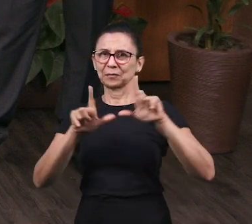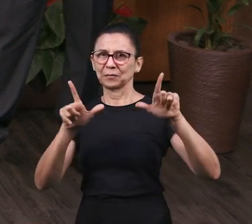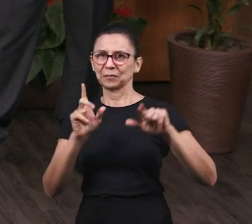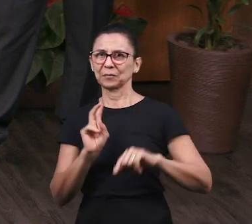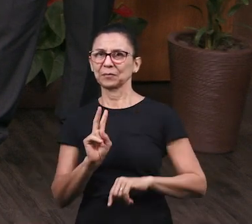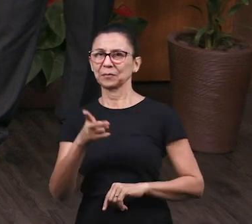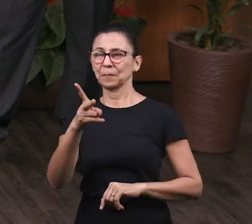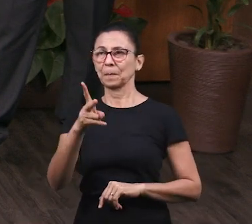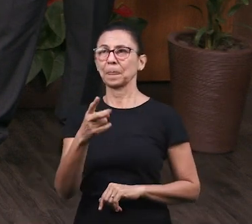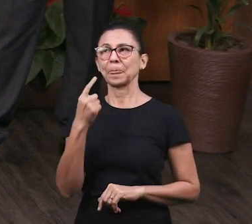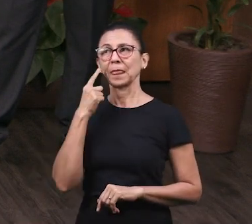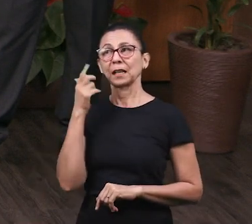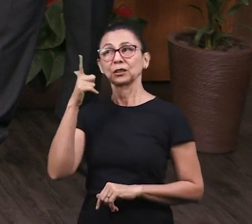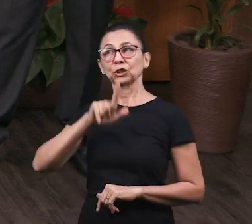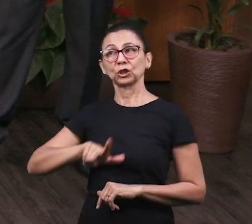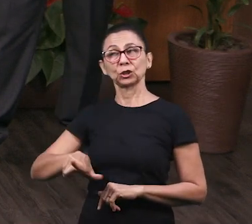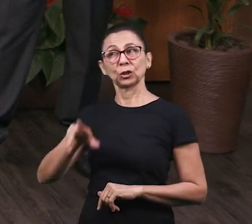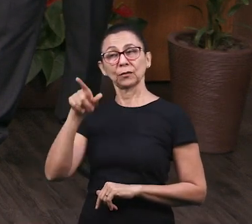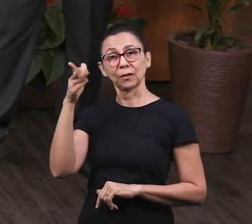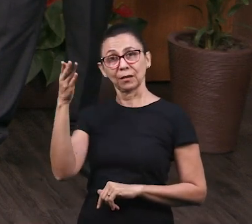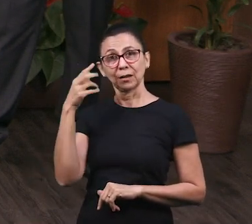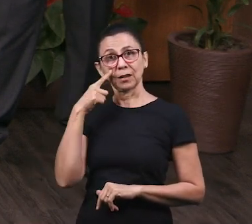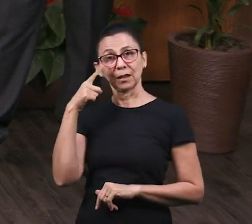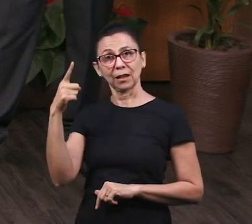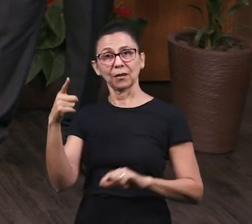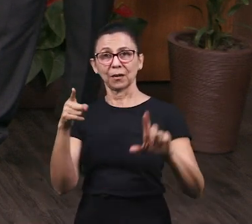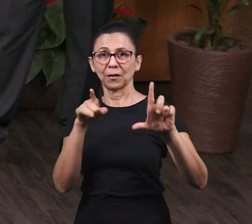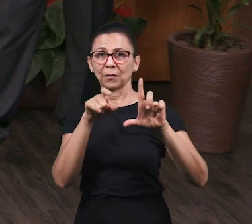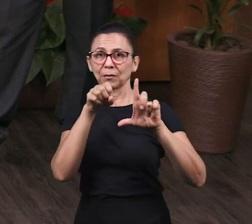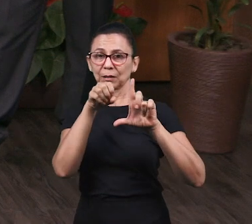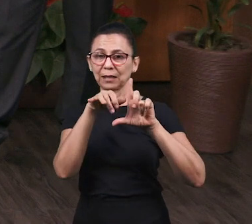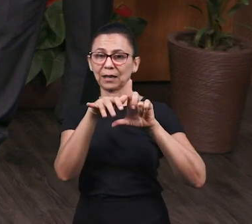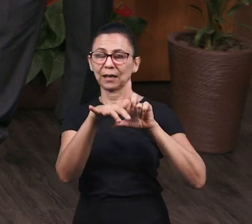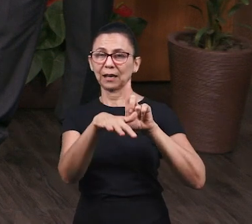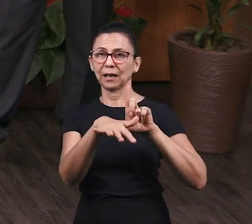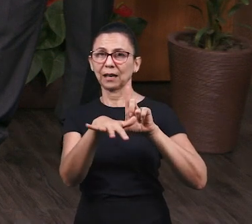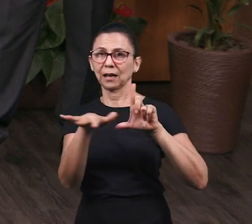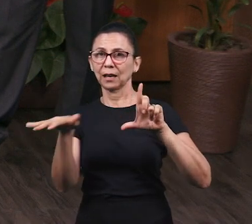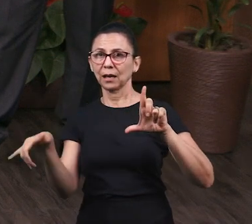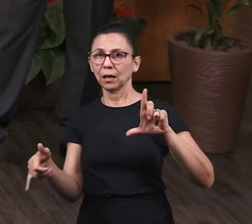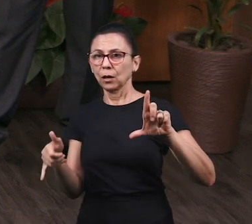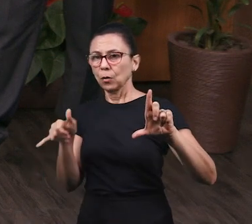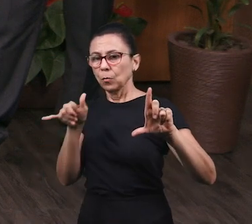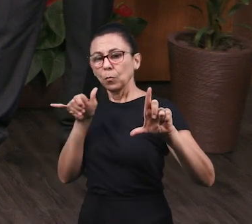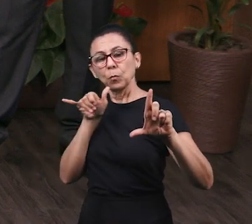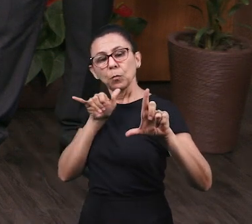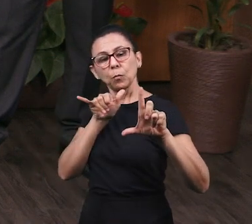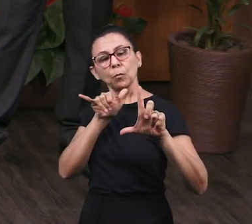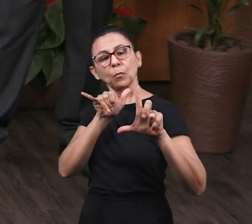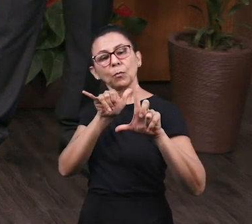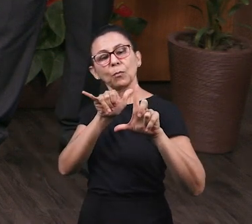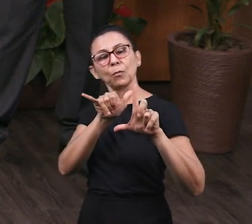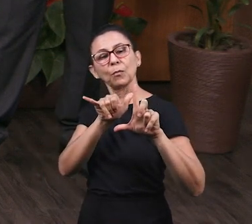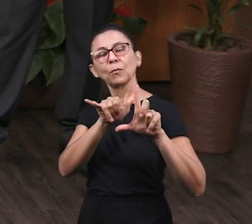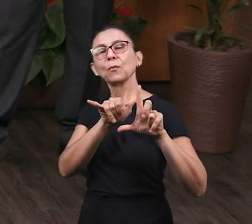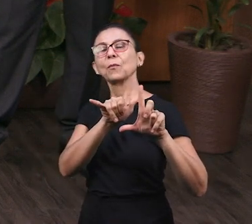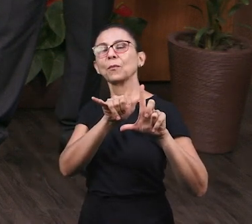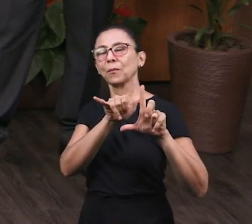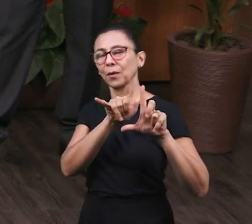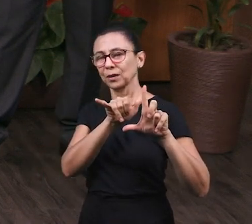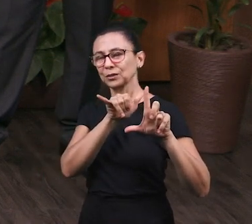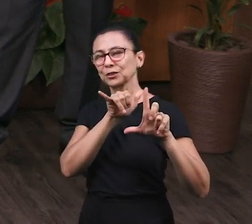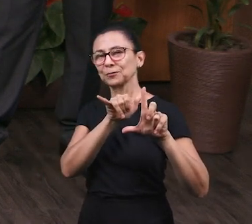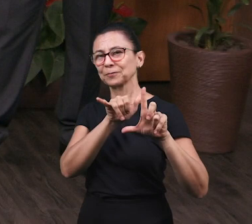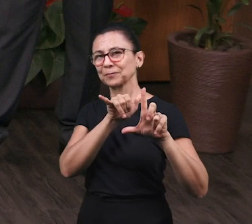Vous pouvez voir à nouveau à l'écran le code, le QR code. Vous pouvez approcher la caméra de